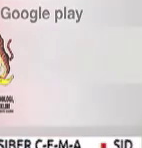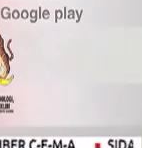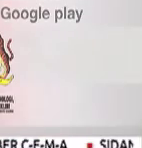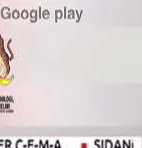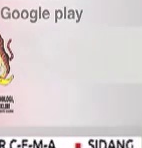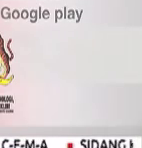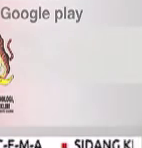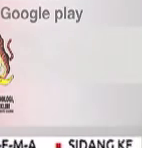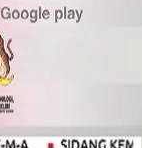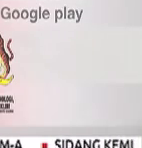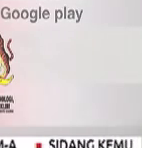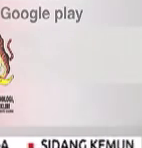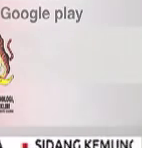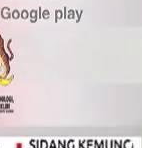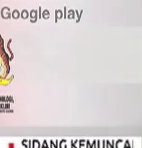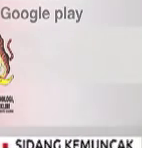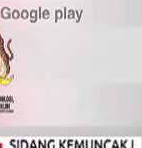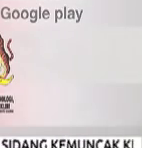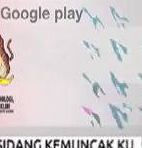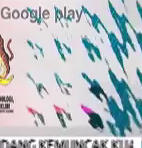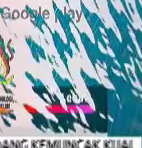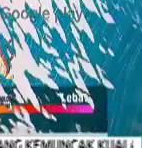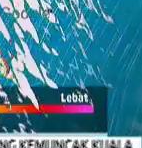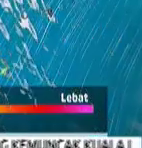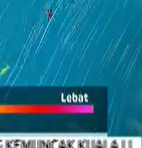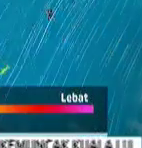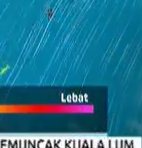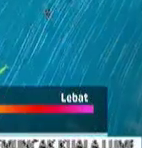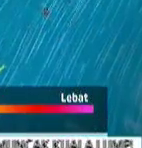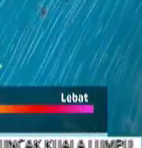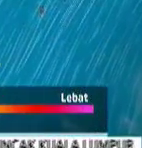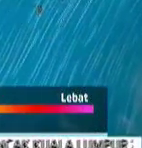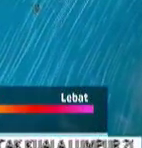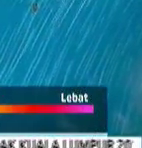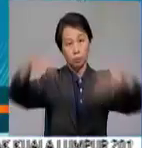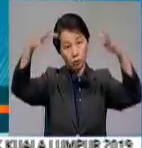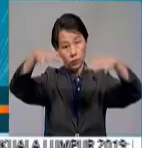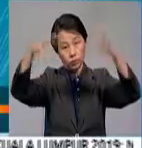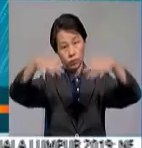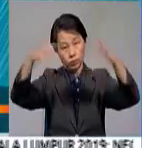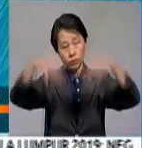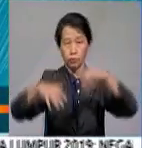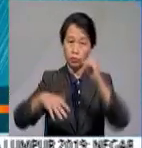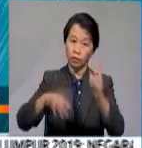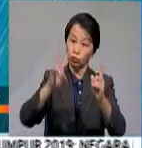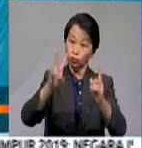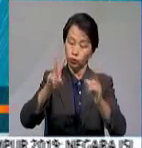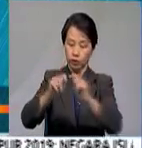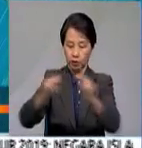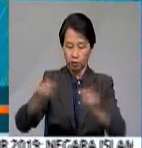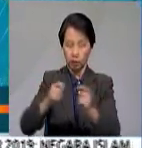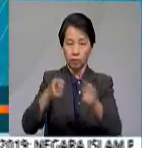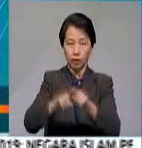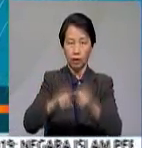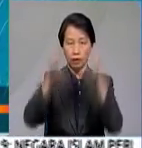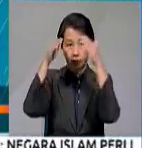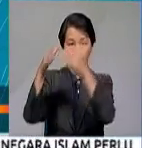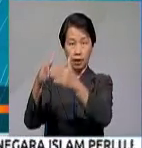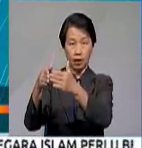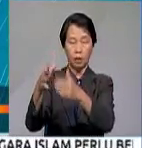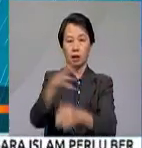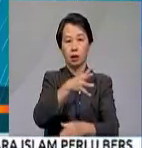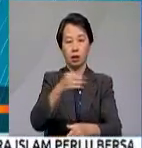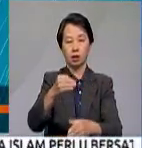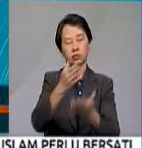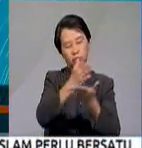Baiklah, assalamualaikum dan salam sejahtera. Pada ketika ini, hujan di satu tempat kini hanya berlaku di negeri Pahang dan juga